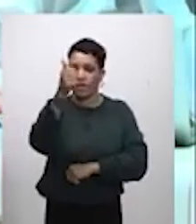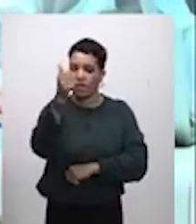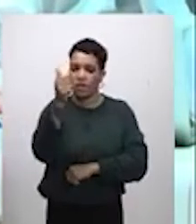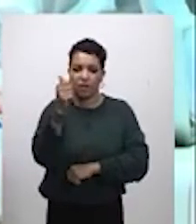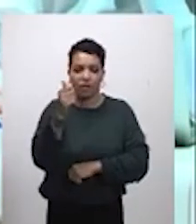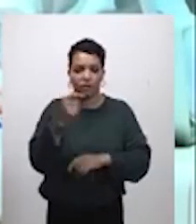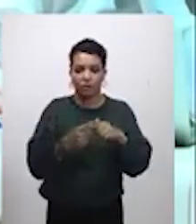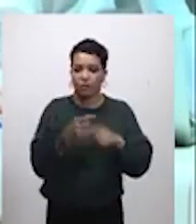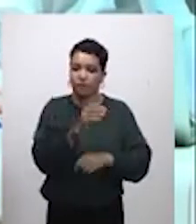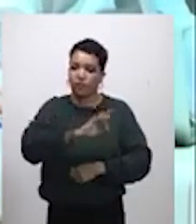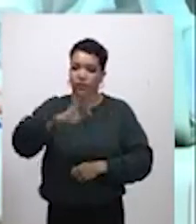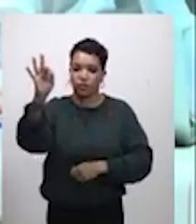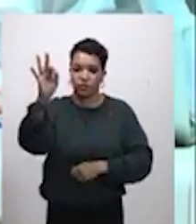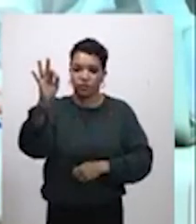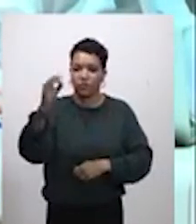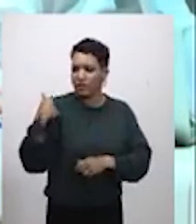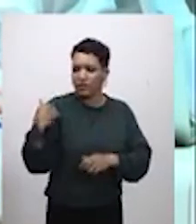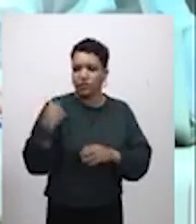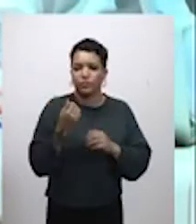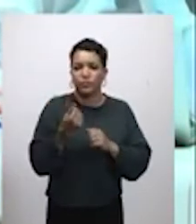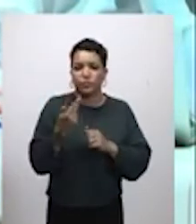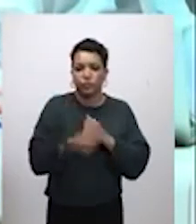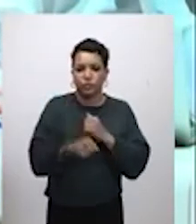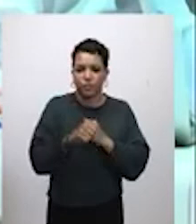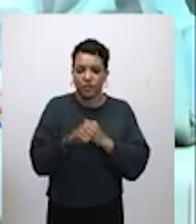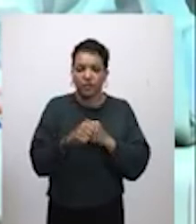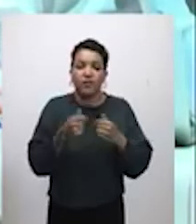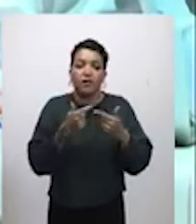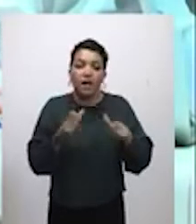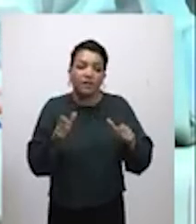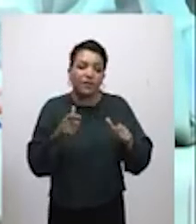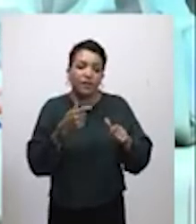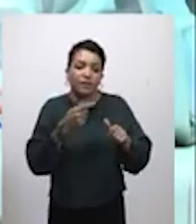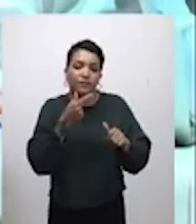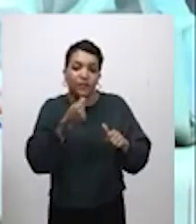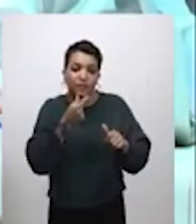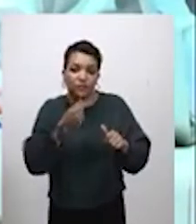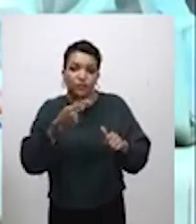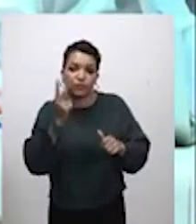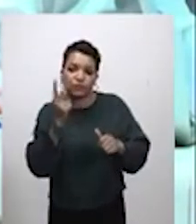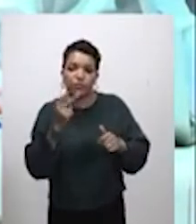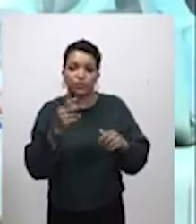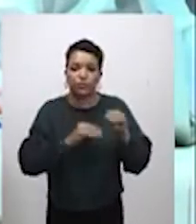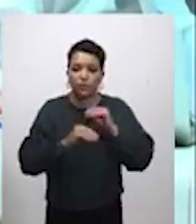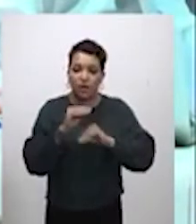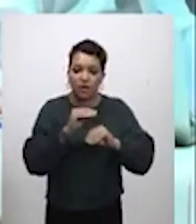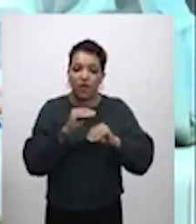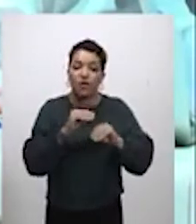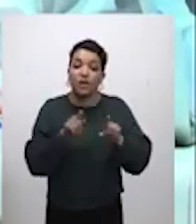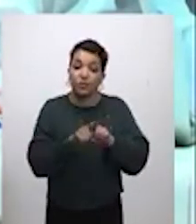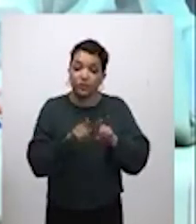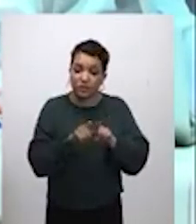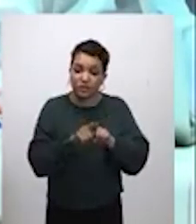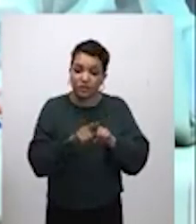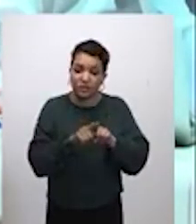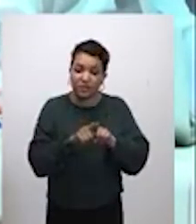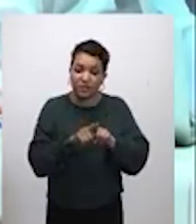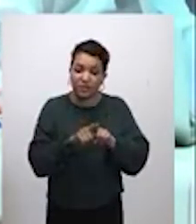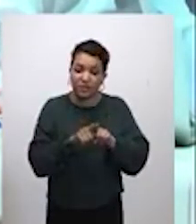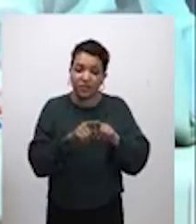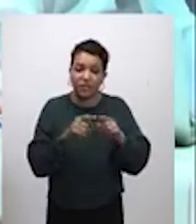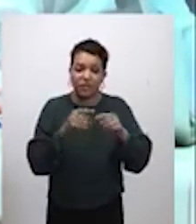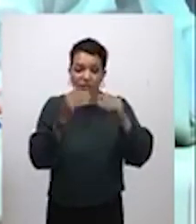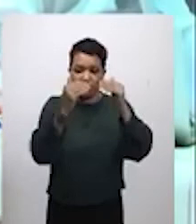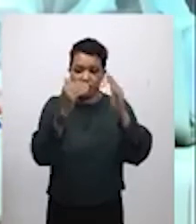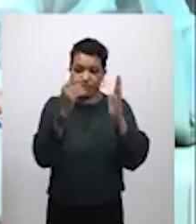L'objectif est bien entendu que les Bordelais bénéficient d'un accès facilité aux soins. Et enfin, nous déployons progressivement toute la feuille de route